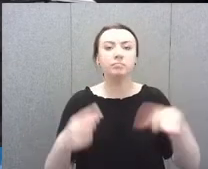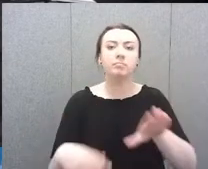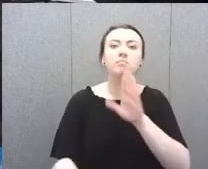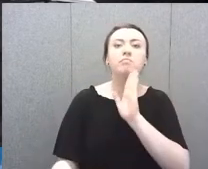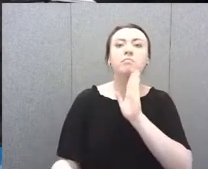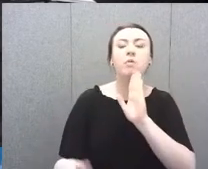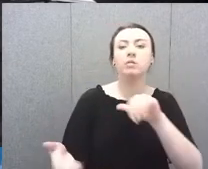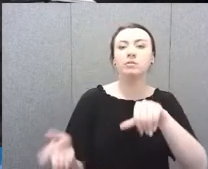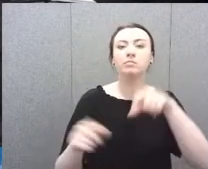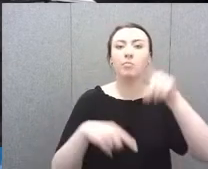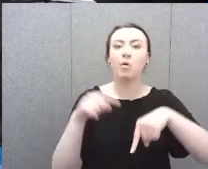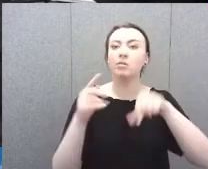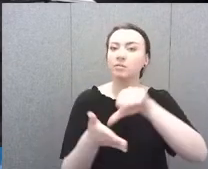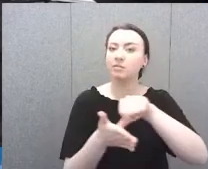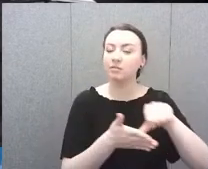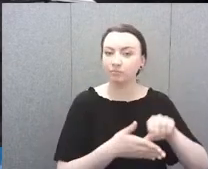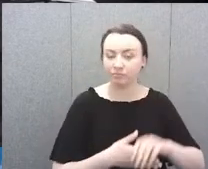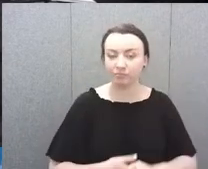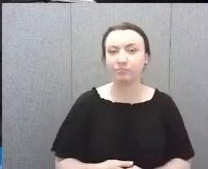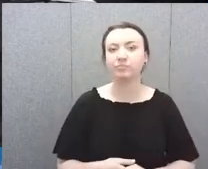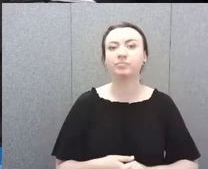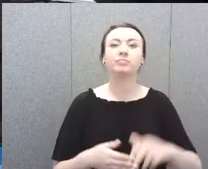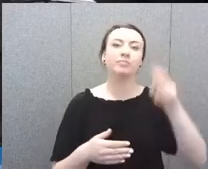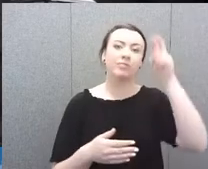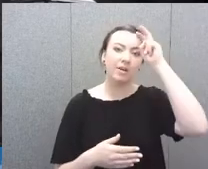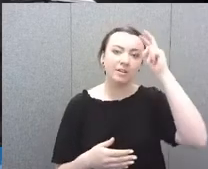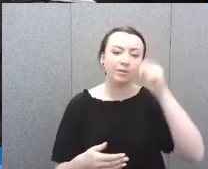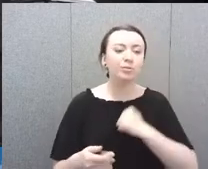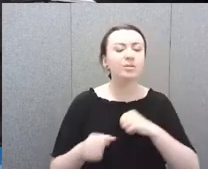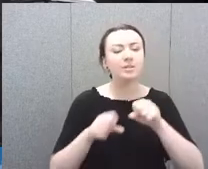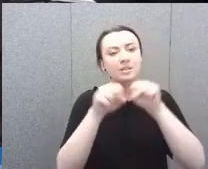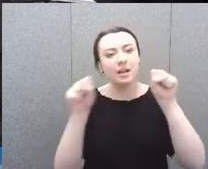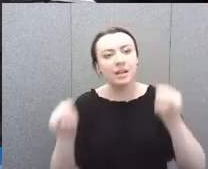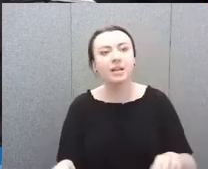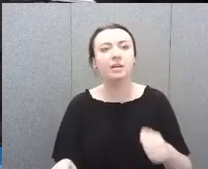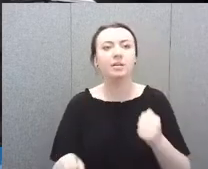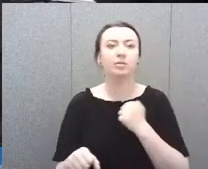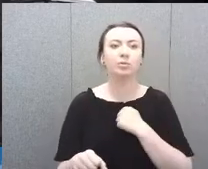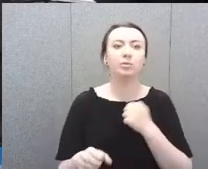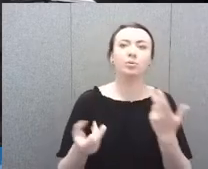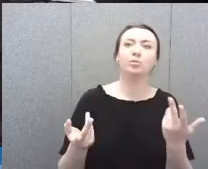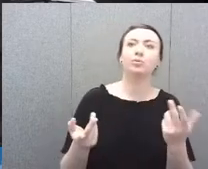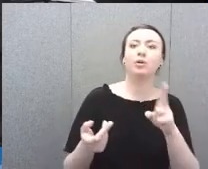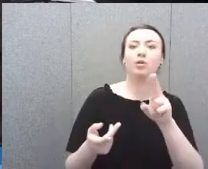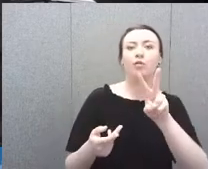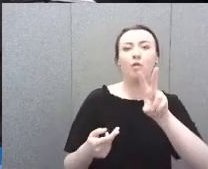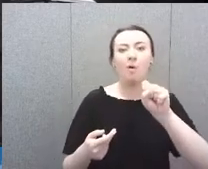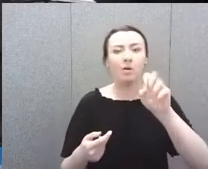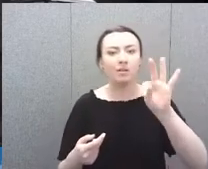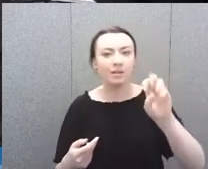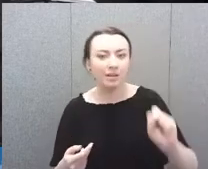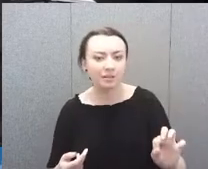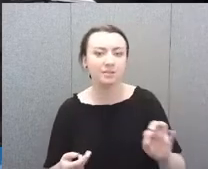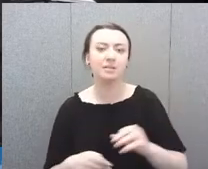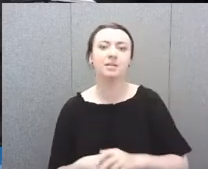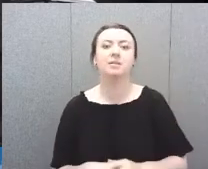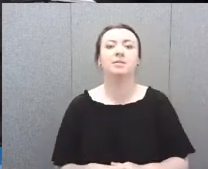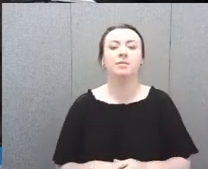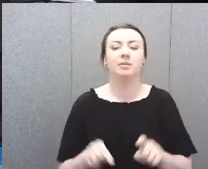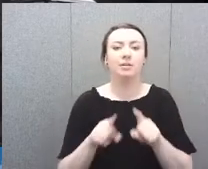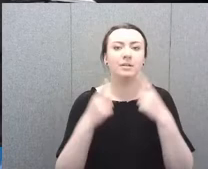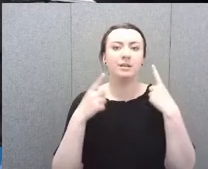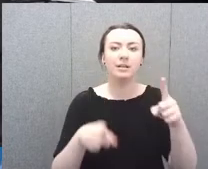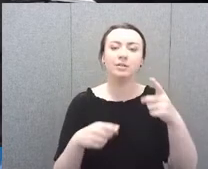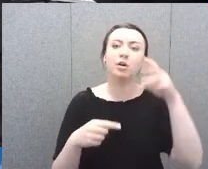разных странах были приняты разные стратегии. В одних это были квоты, в других это чередование